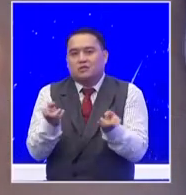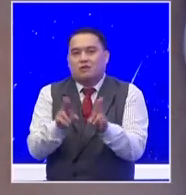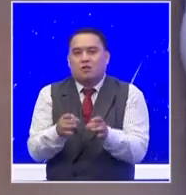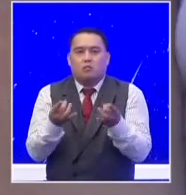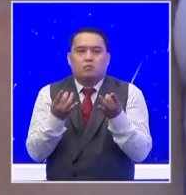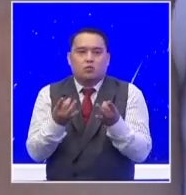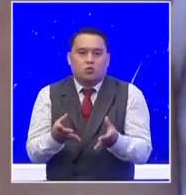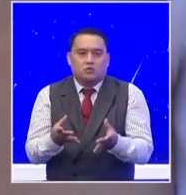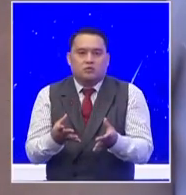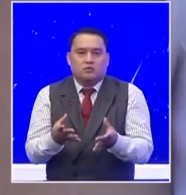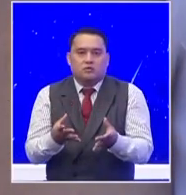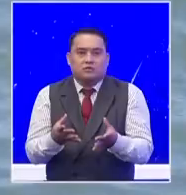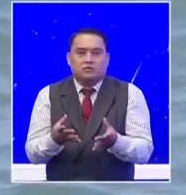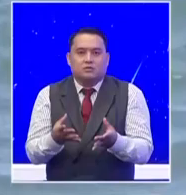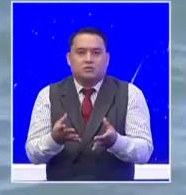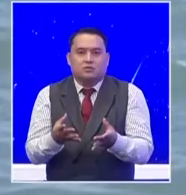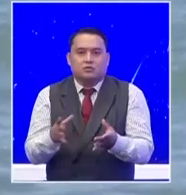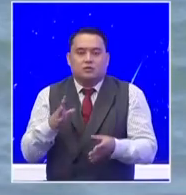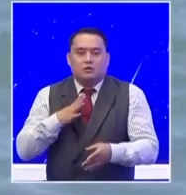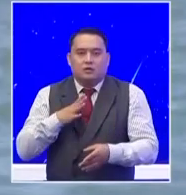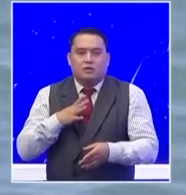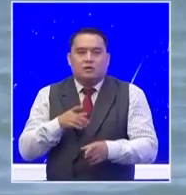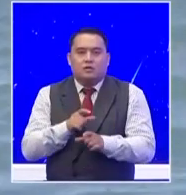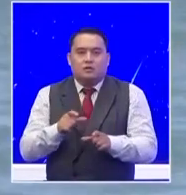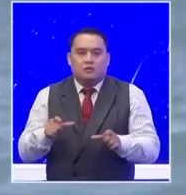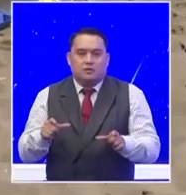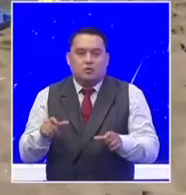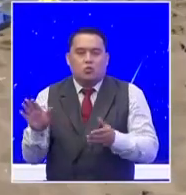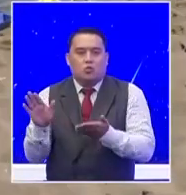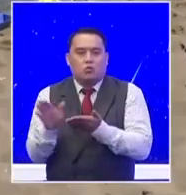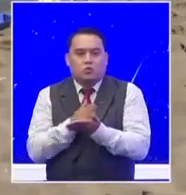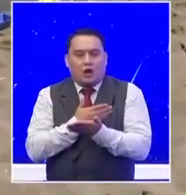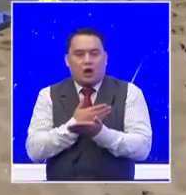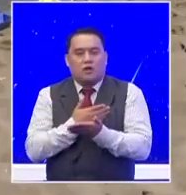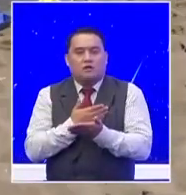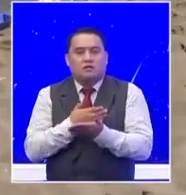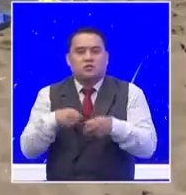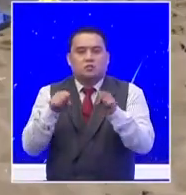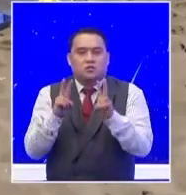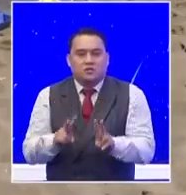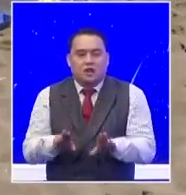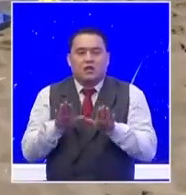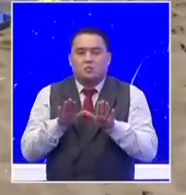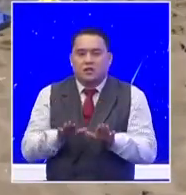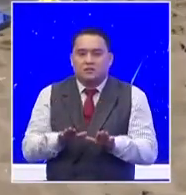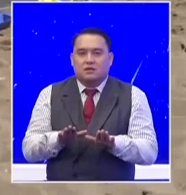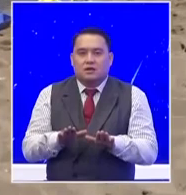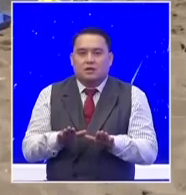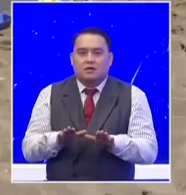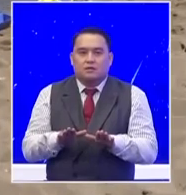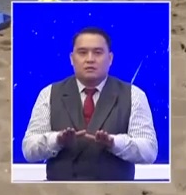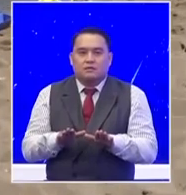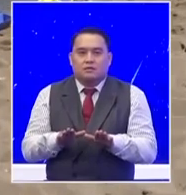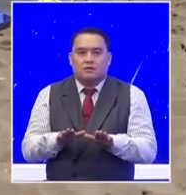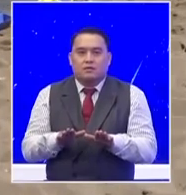По возможности мы раздаем пакеты, чтобы они именно после себя убрали, вынесли именно на специальные места, где будут